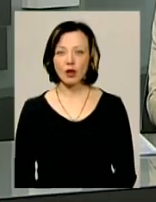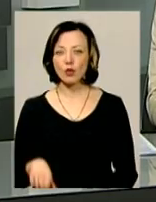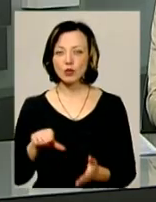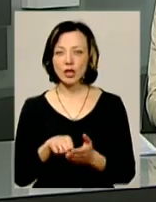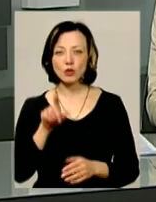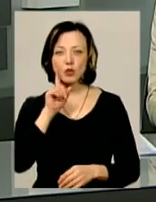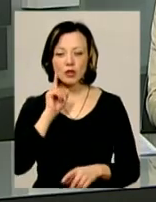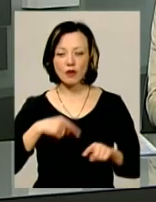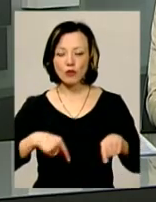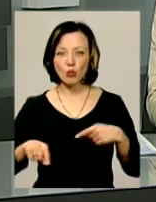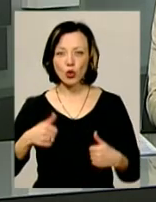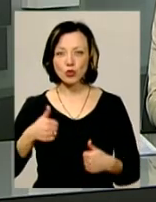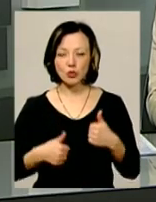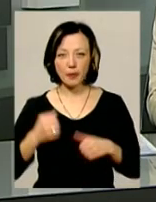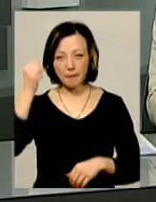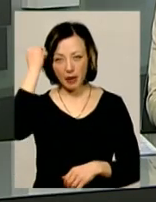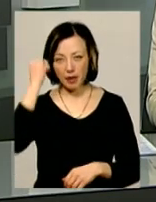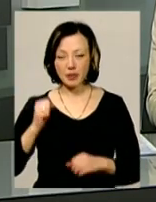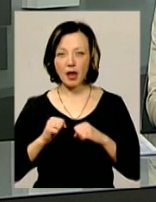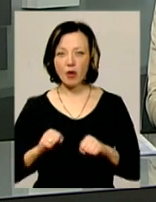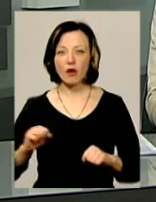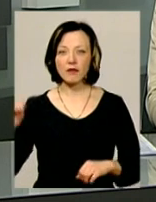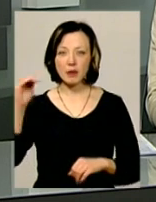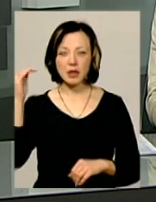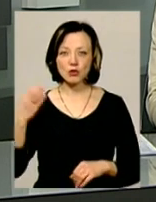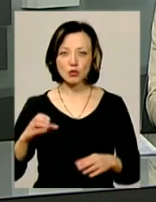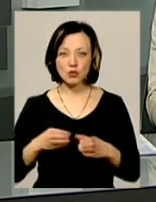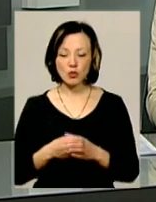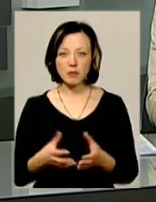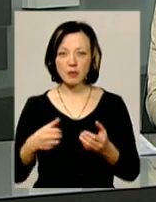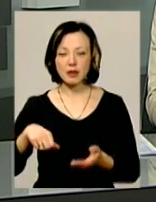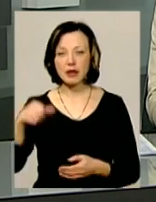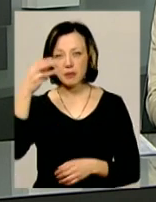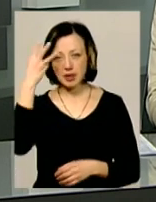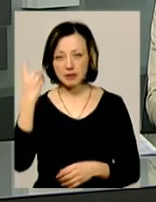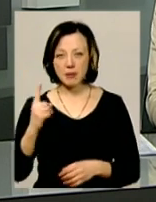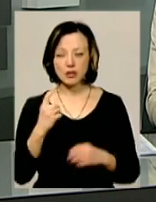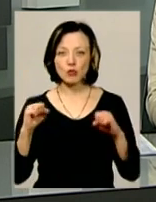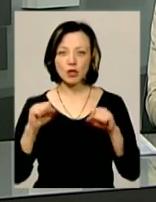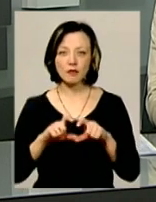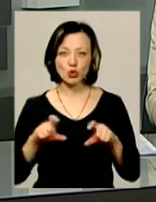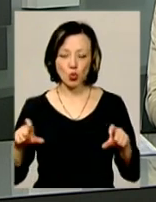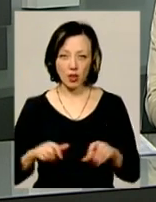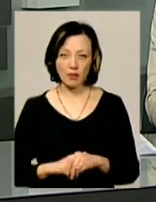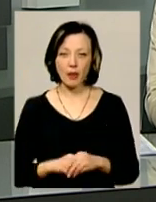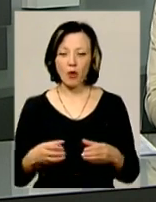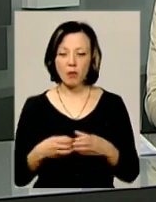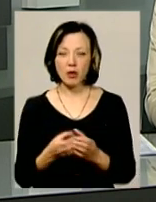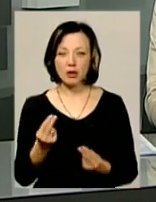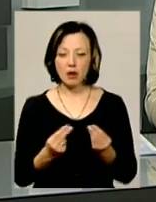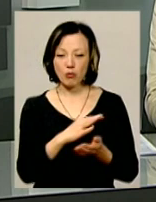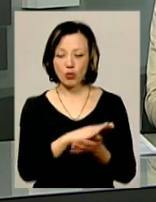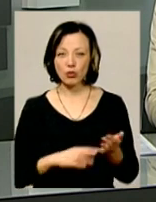Учасників юнацького футбольного турніру пам'яті героїв Небесної Сотні приймала Хмельницька перша дитяча спортивна школа. Команда грала